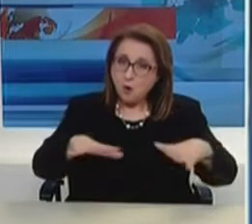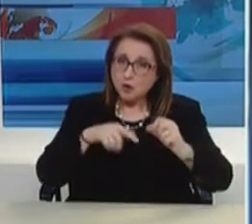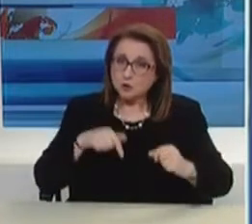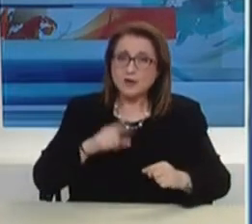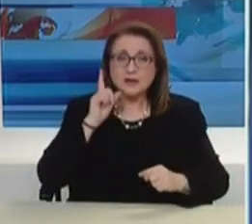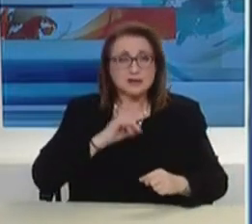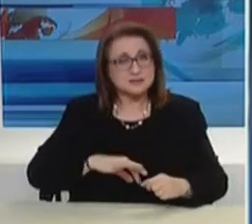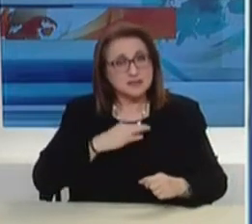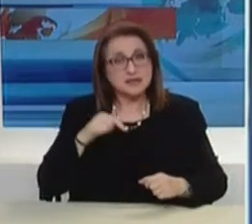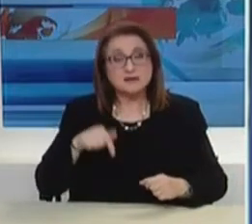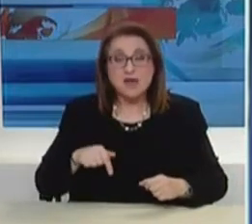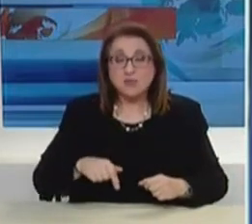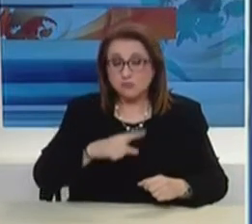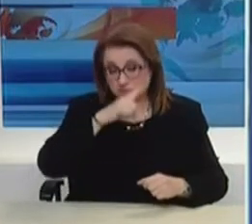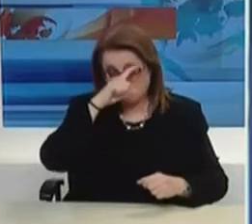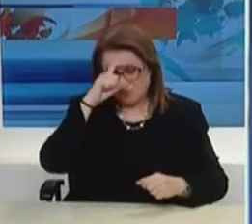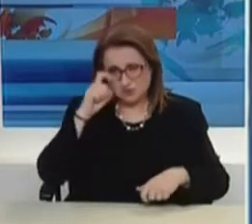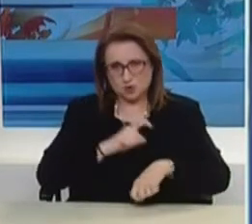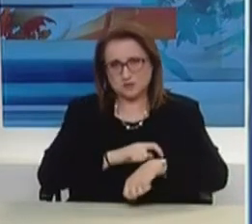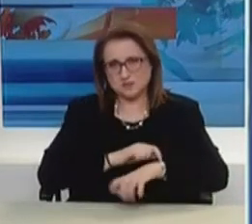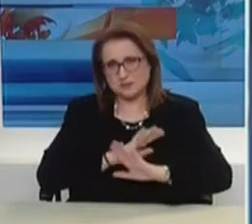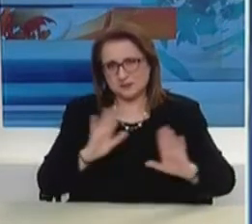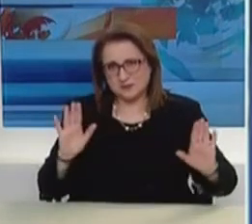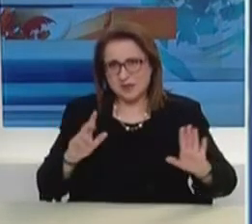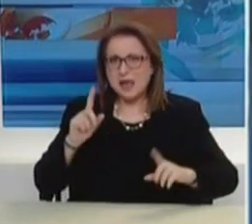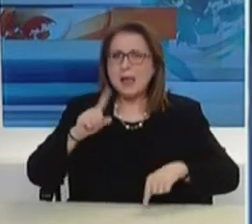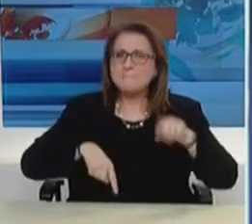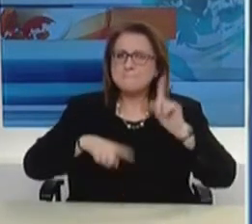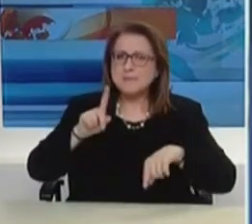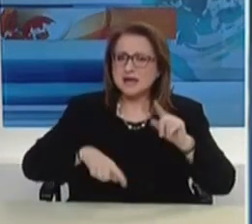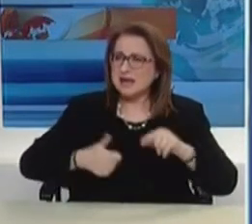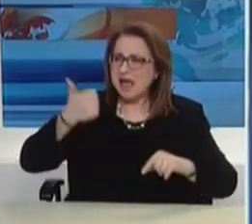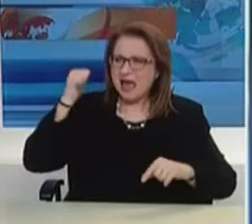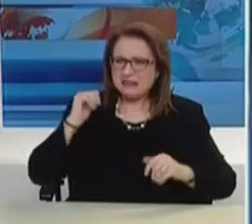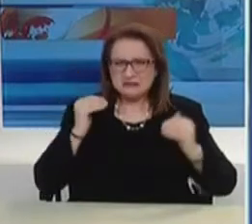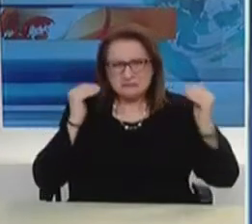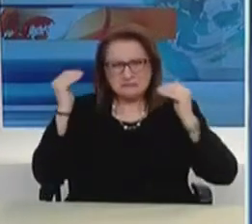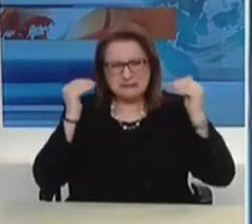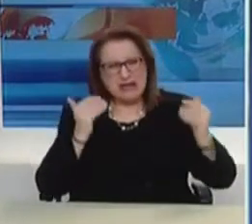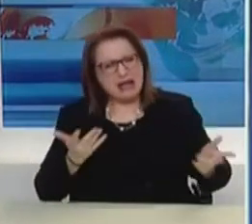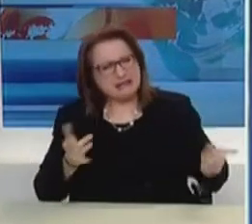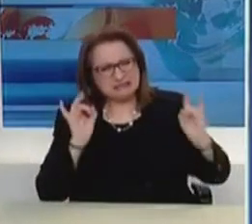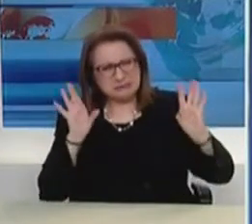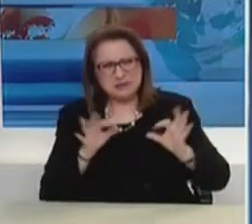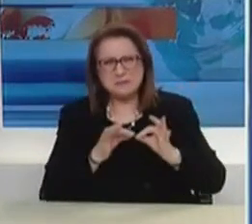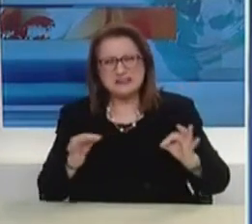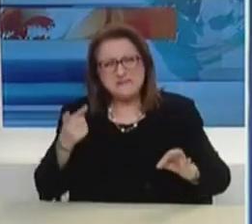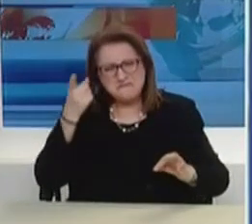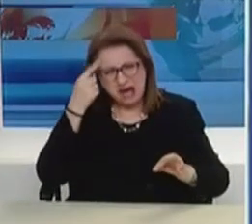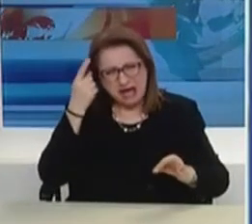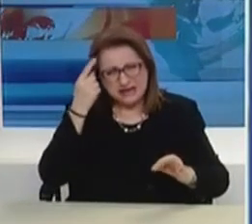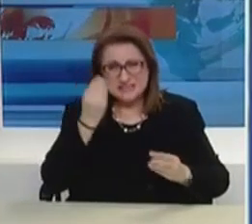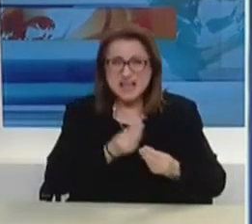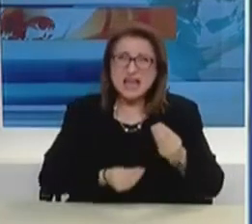αυτή τη μάχη που δίνουμε. Και αν μέχρι χθες κάποιοι λίγοι δύσπιστοι συμπολίτες μας αμφισβητούσαν την αναγκαιότητα των μέτρων, θεωρώντας τα